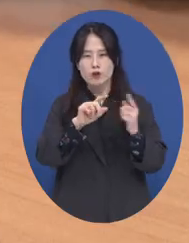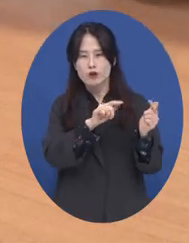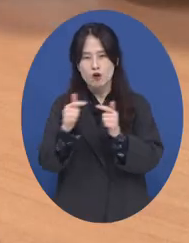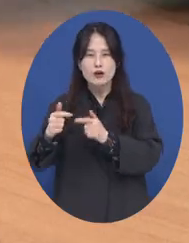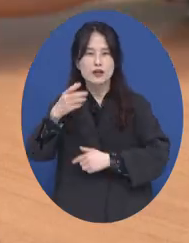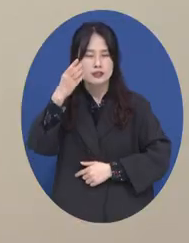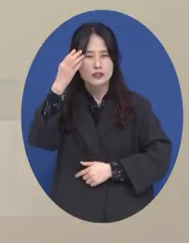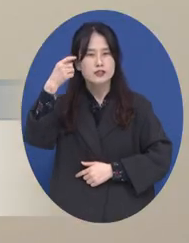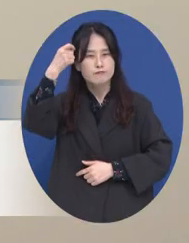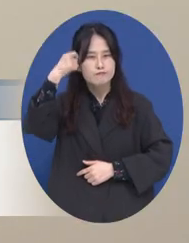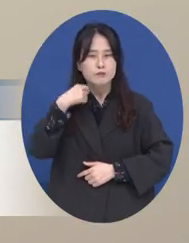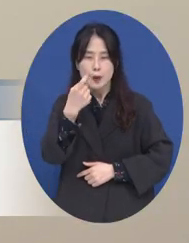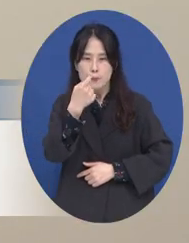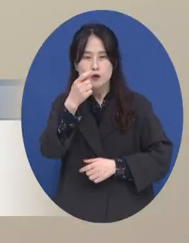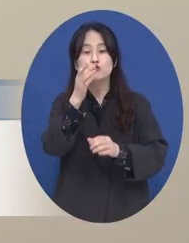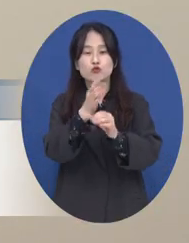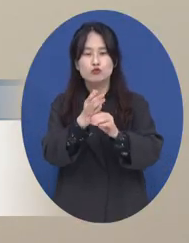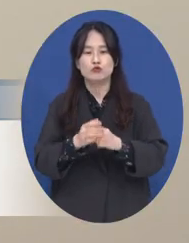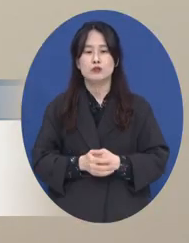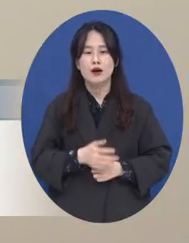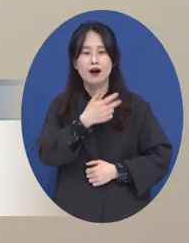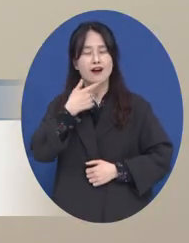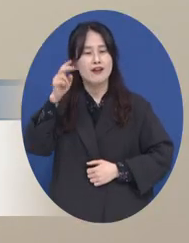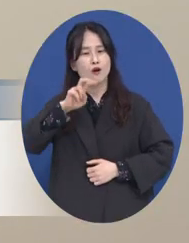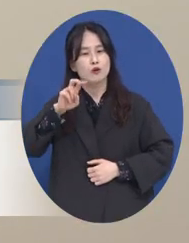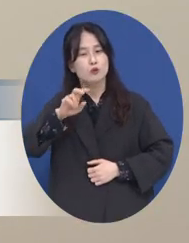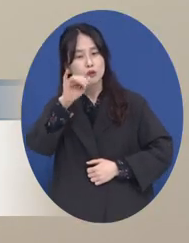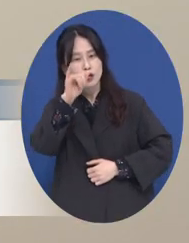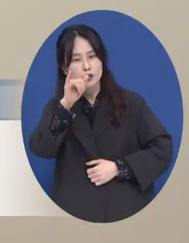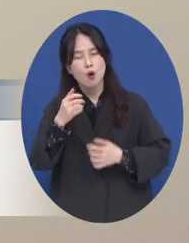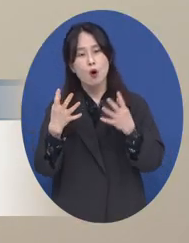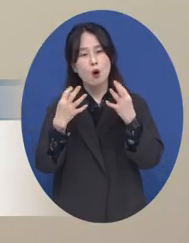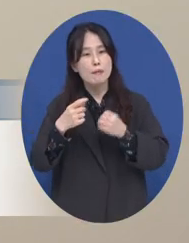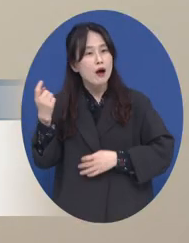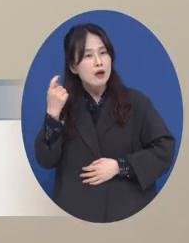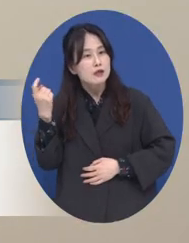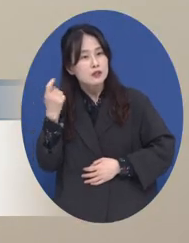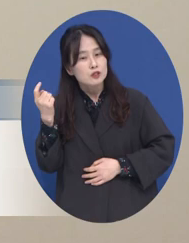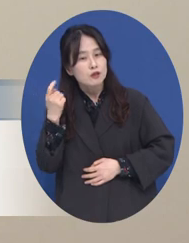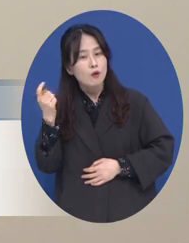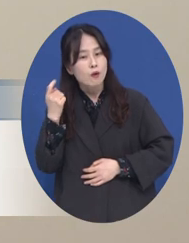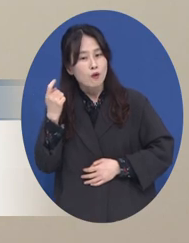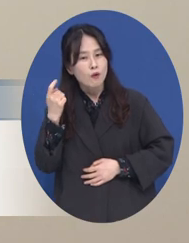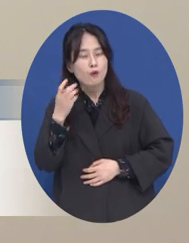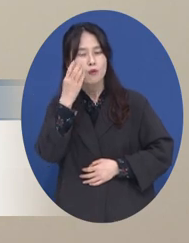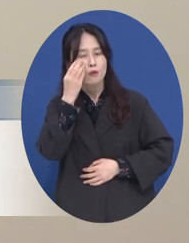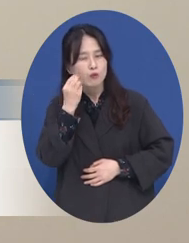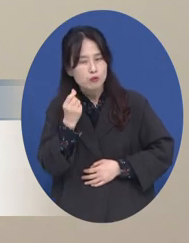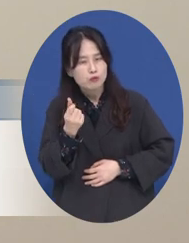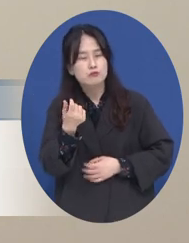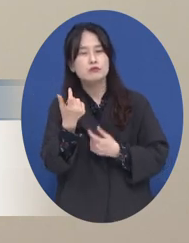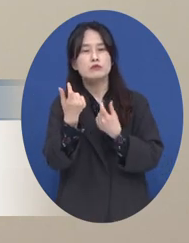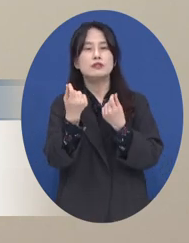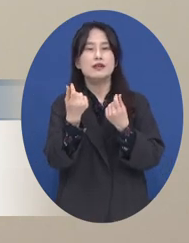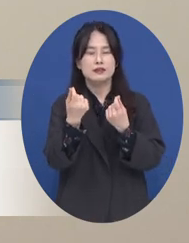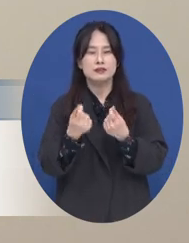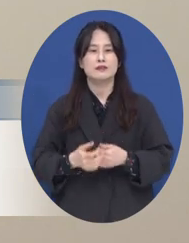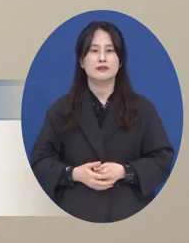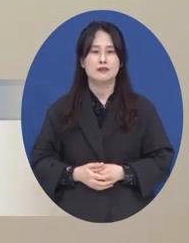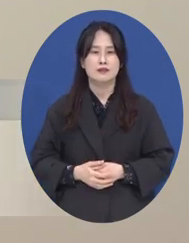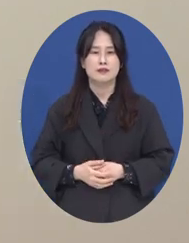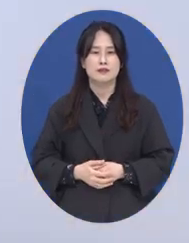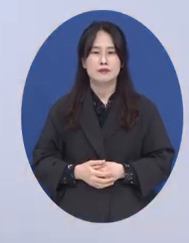익힙니다 경우라도 나오니까 마 이틀 따 보면은 익숙해질 수